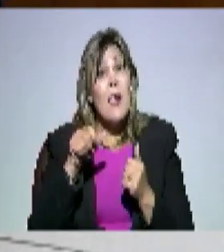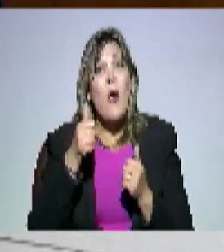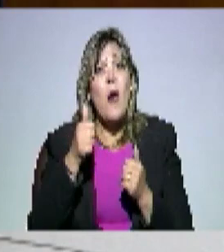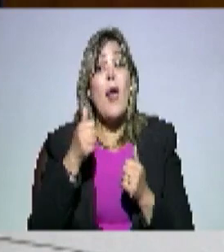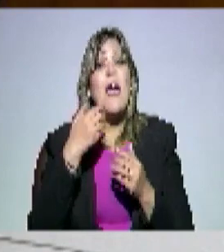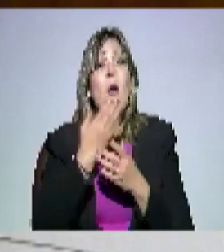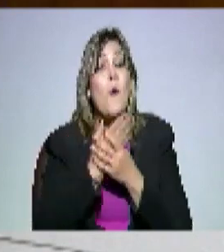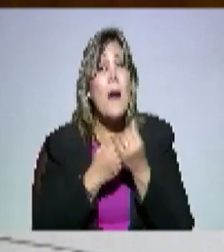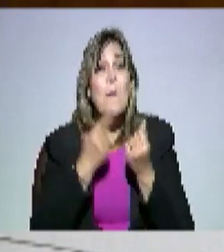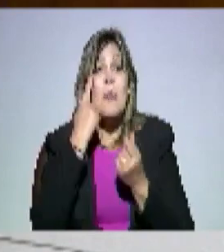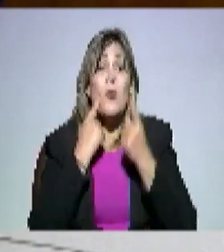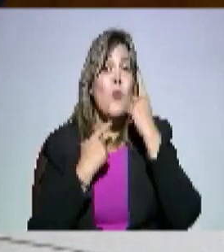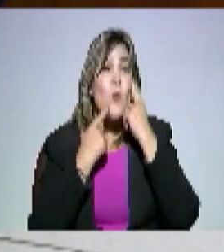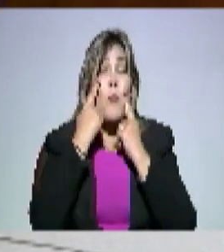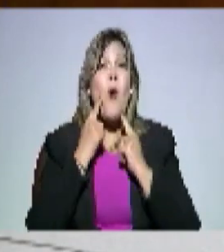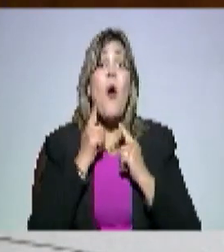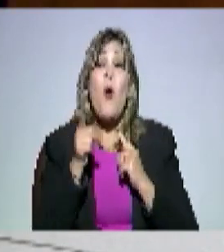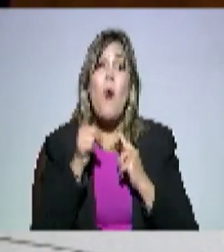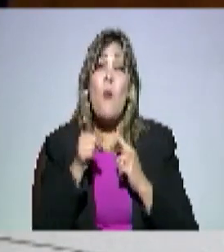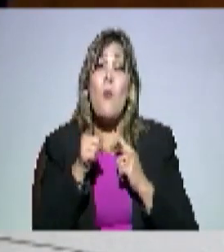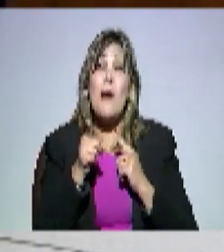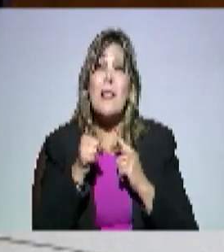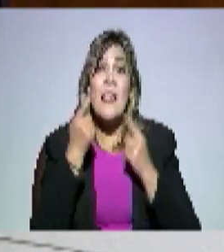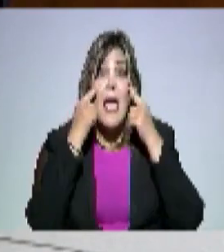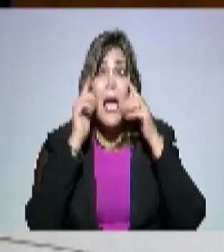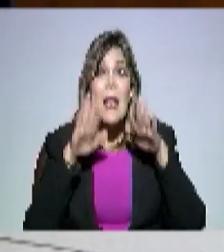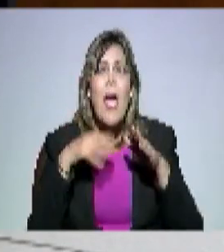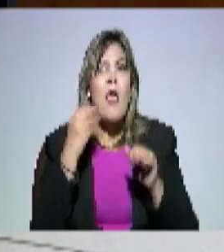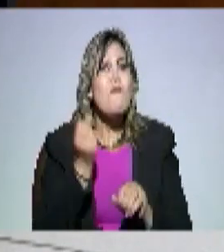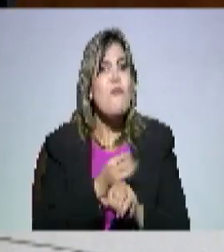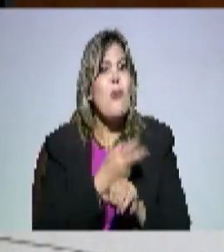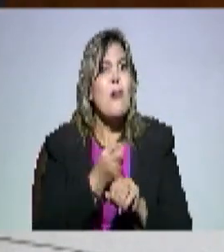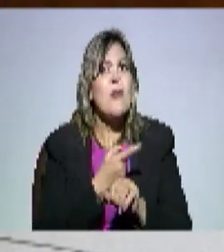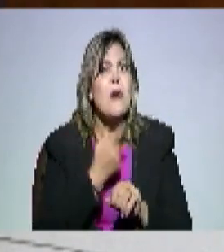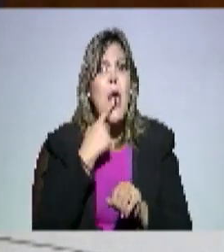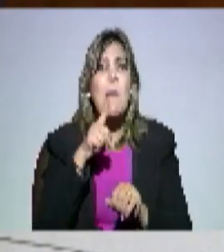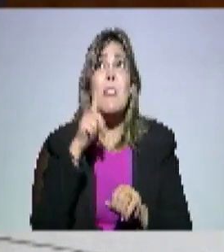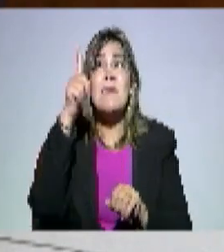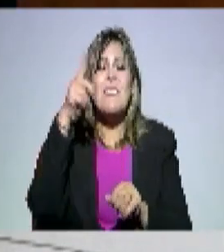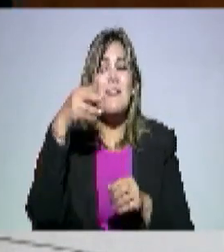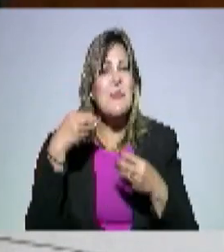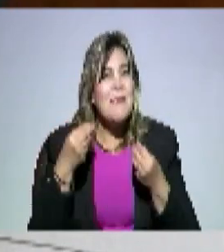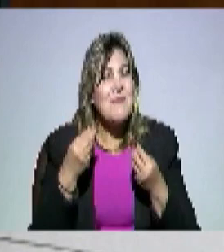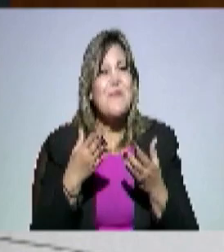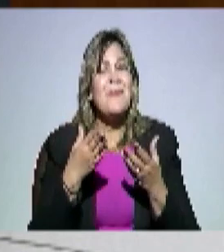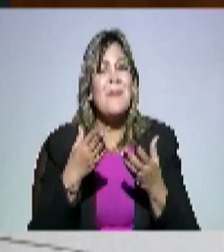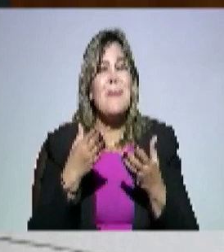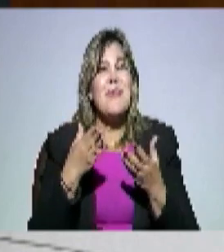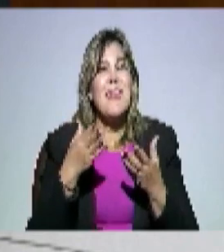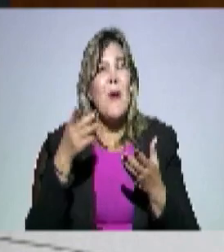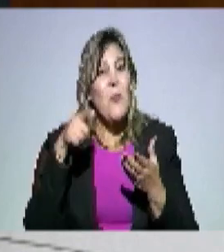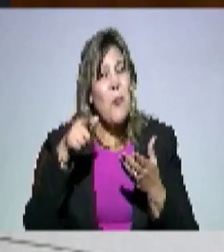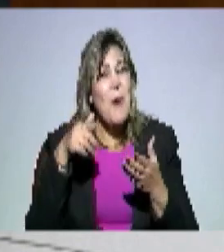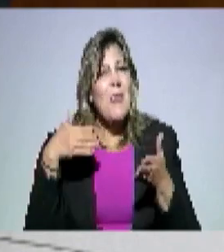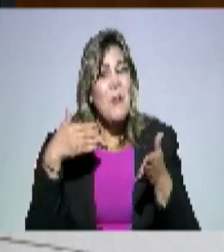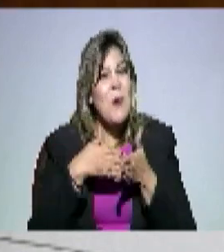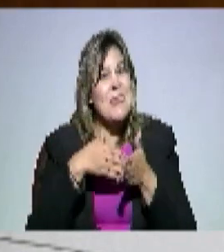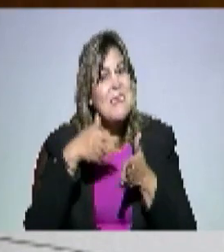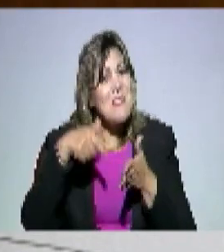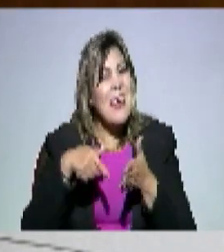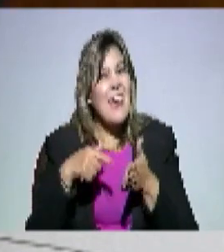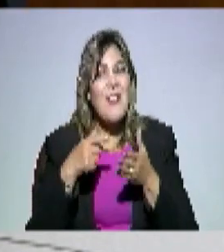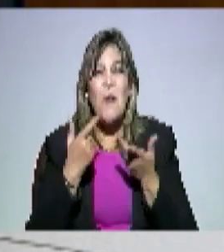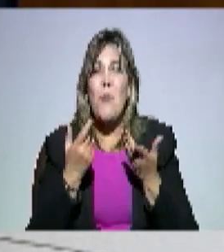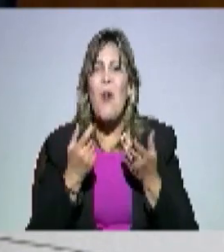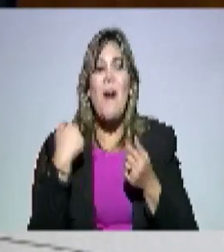كده ورغم عيشته ديت لكن الله افتقده وصار وتجاوز اغسطينوس مع نعمه ربنا